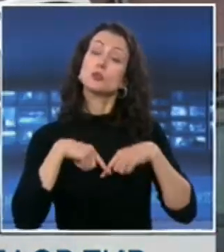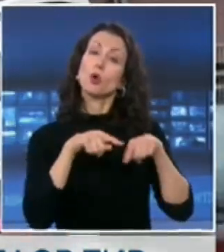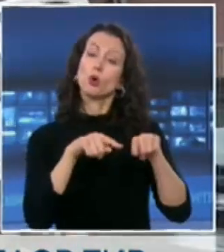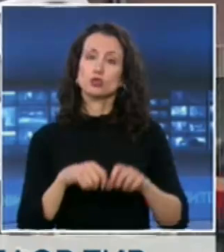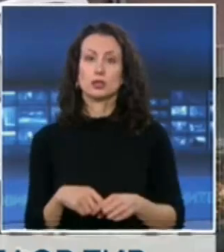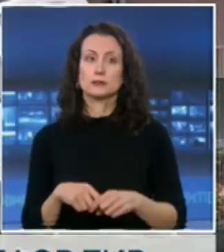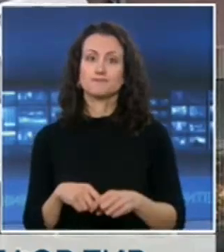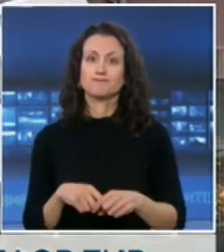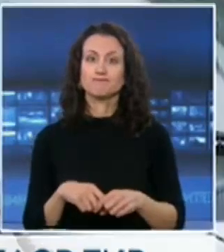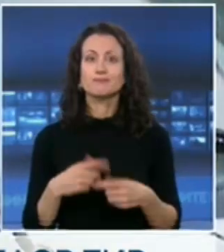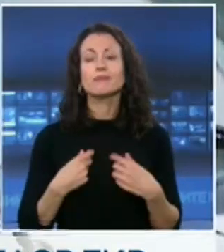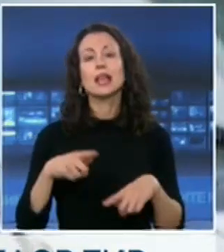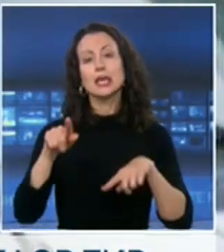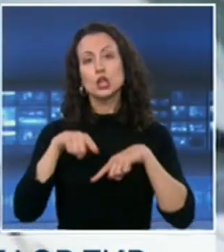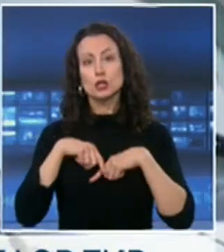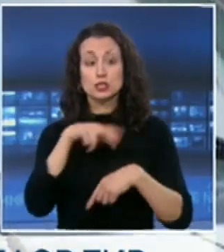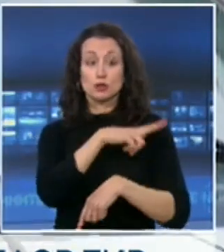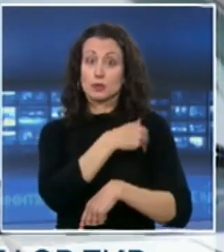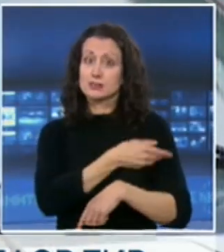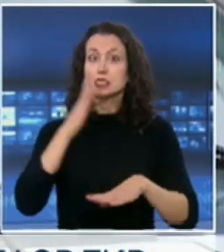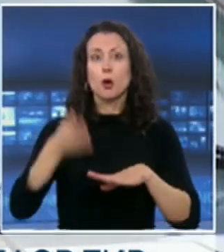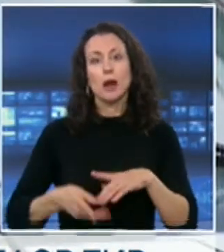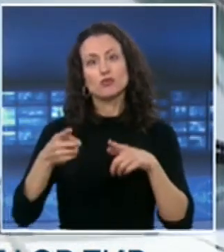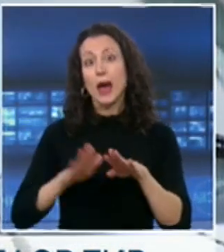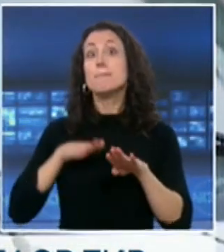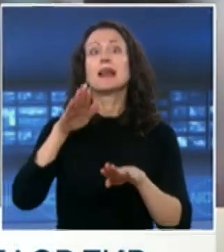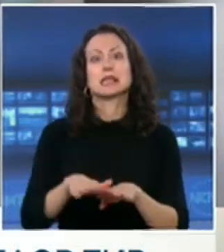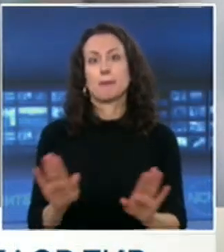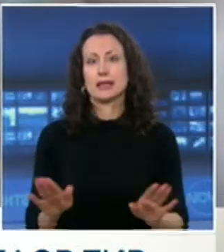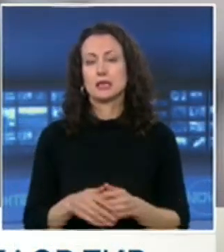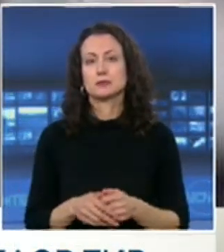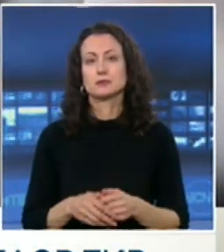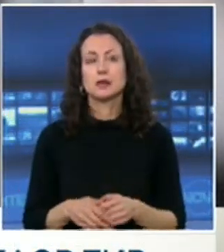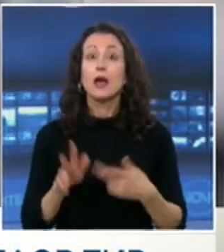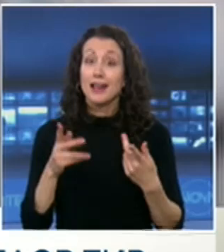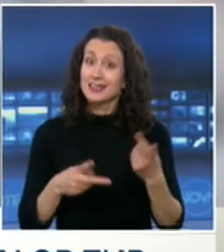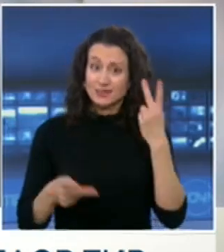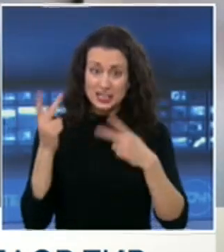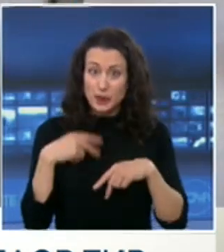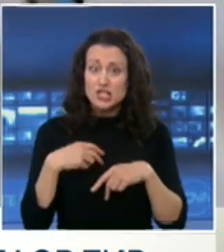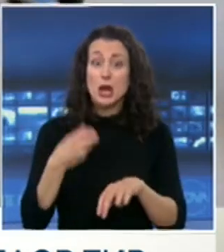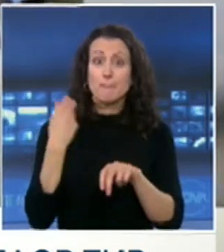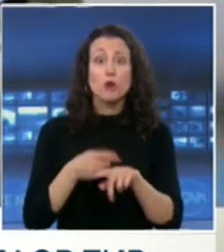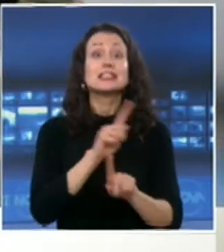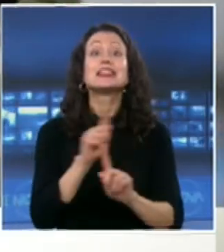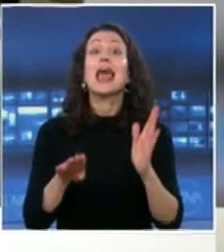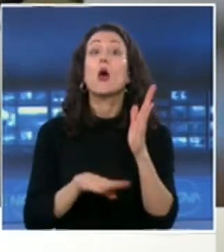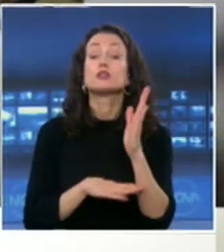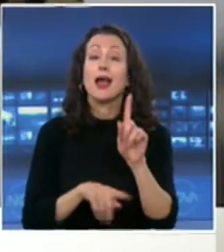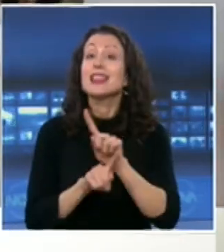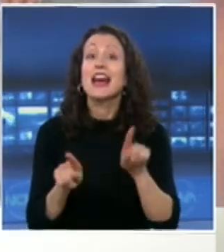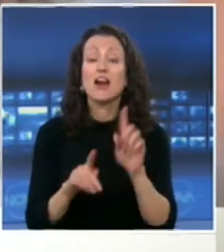право, случаят с починалите пациенти е безспорно престъпление. Болницата не е хотел. Дали ще имаме 100, 200 или 300